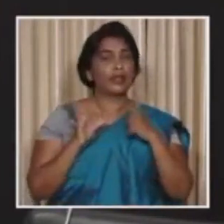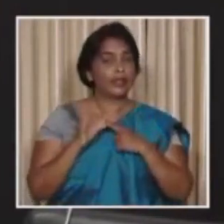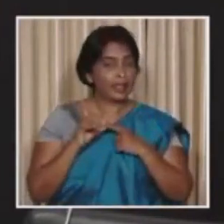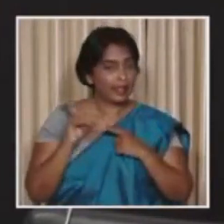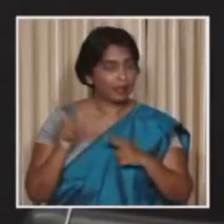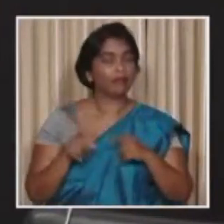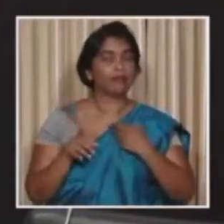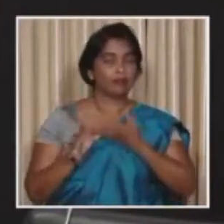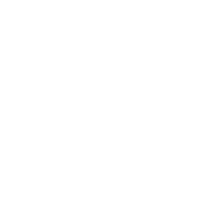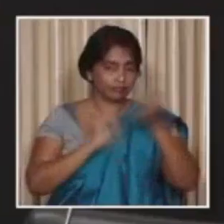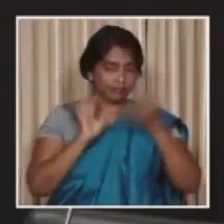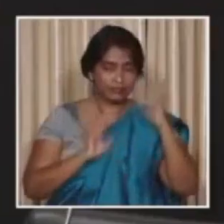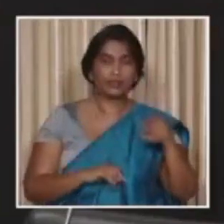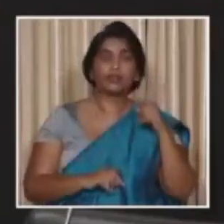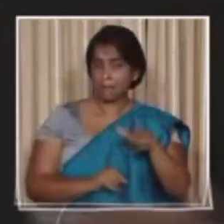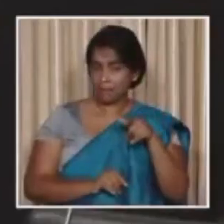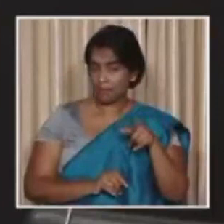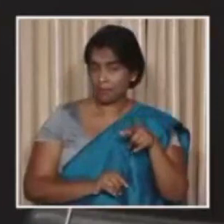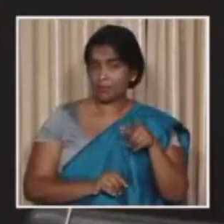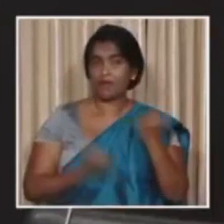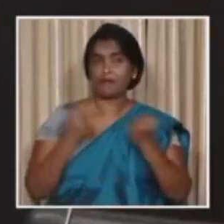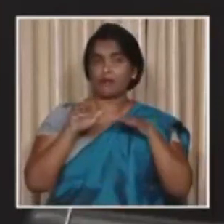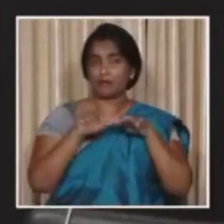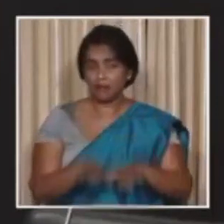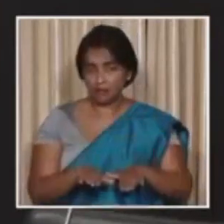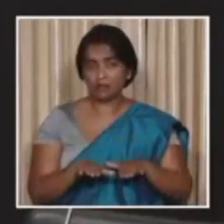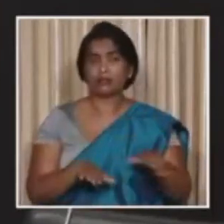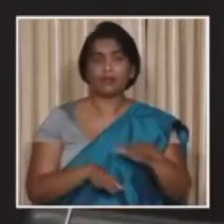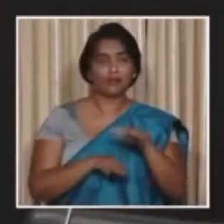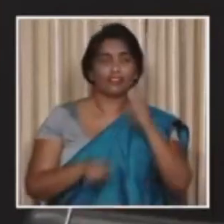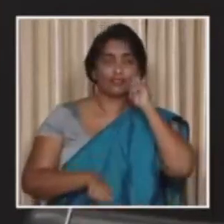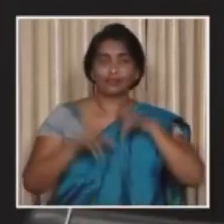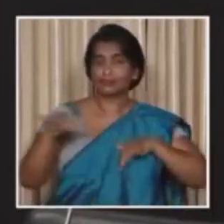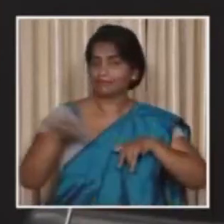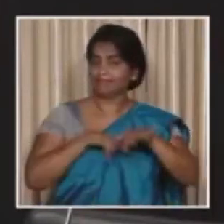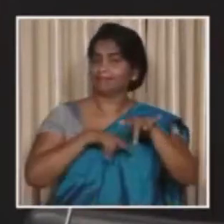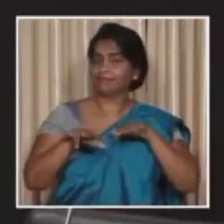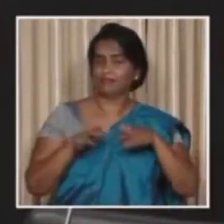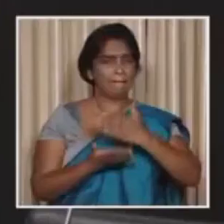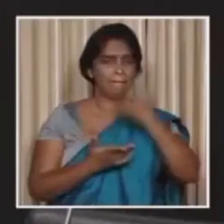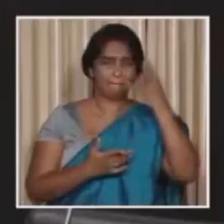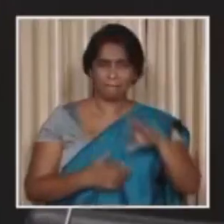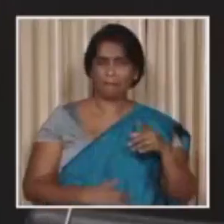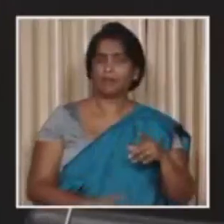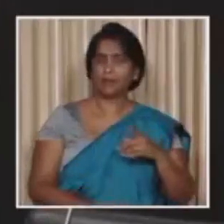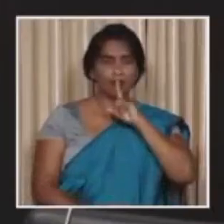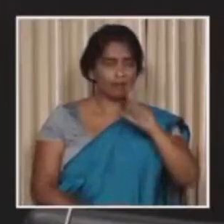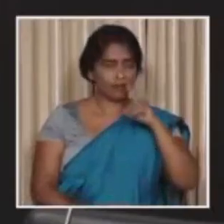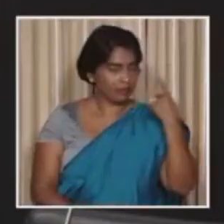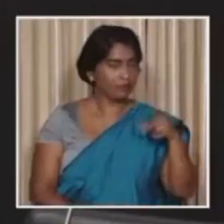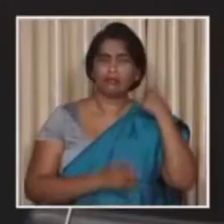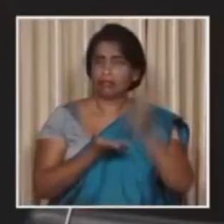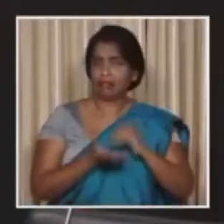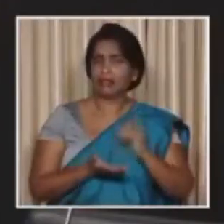අධිකාරියට පවා පැමිණිලි ඉදිරිපත් කළා ඒ ප්‍රදේශයේ වාහන නවතා තිබුණ ඉඩකඩ මගින්ට යන්න තිබුණ ඉඩකඩ අවහිර වීම නිසා පැමිණිලි ලැබිලා